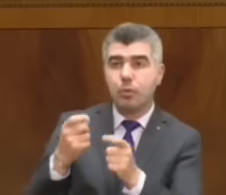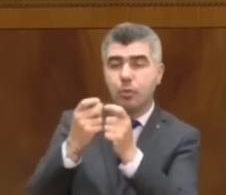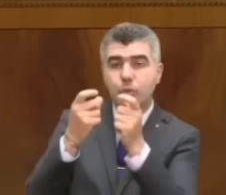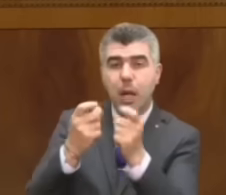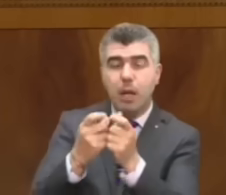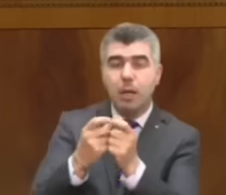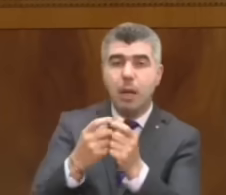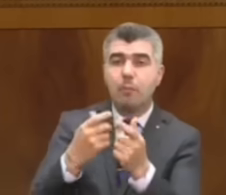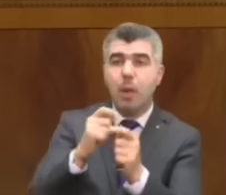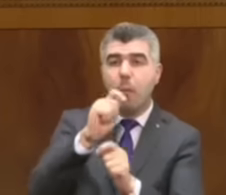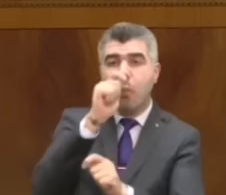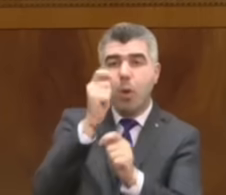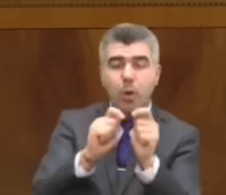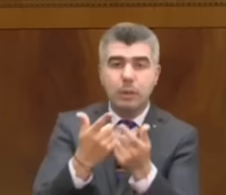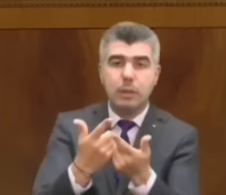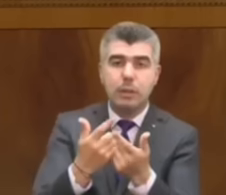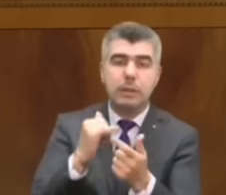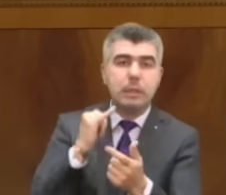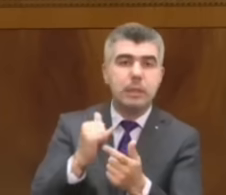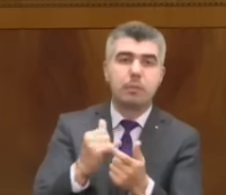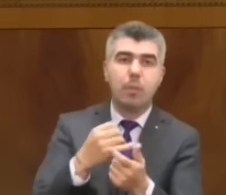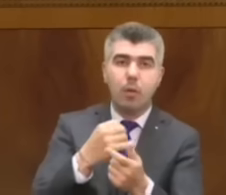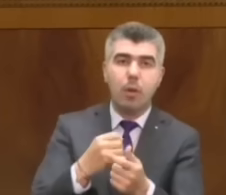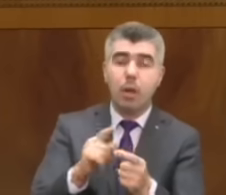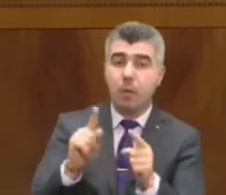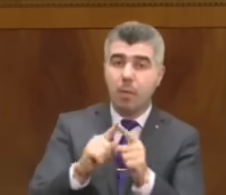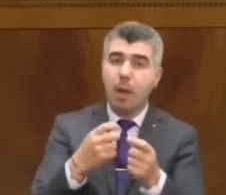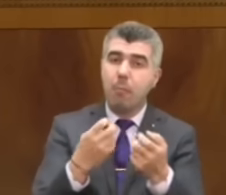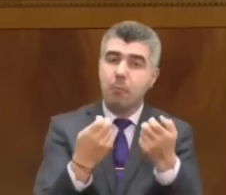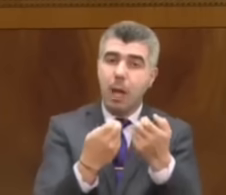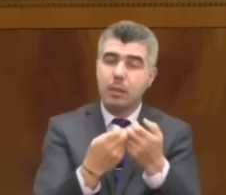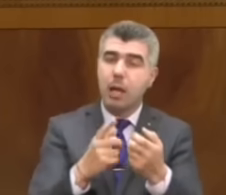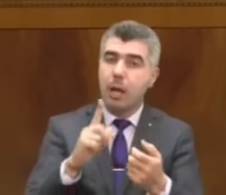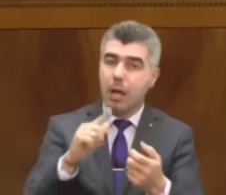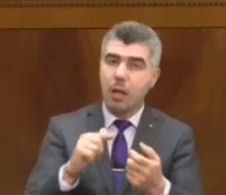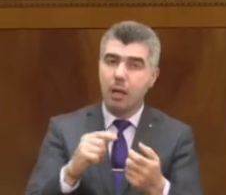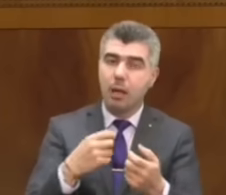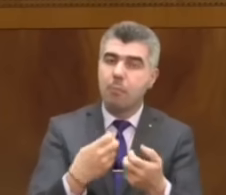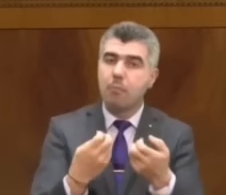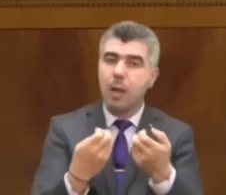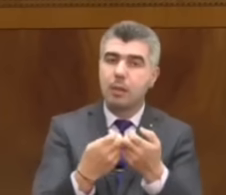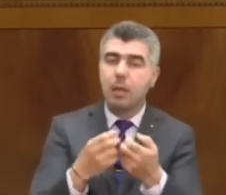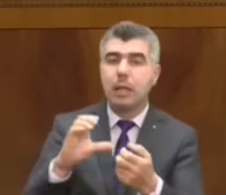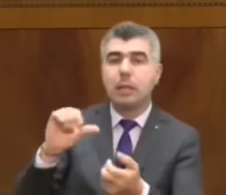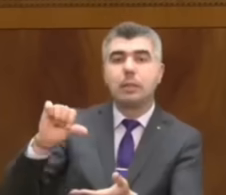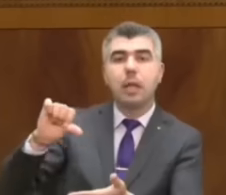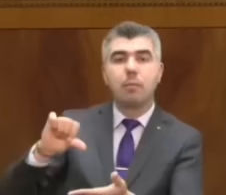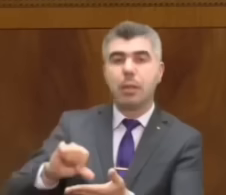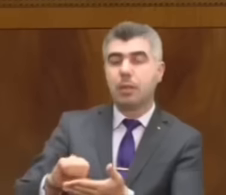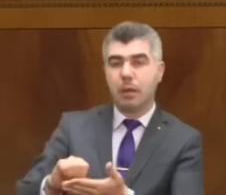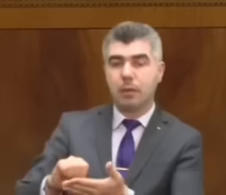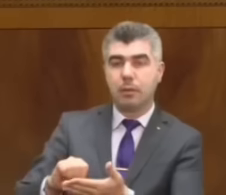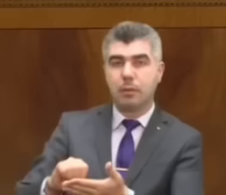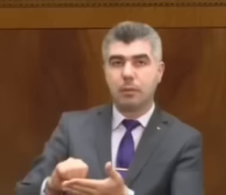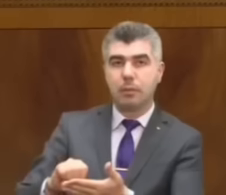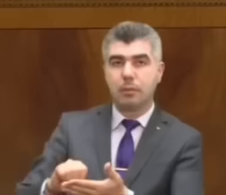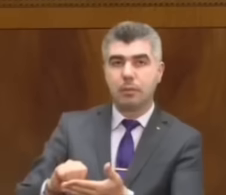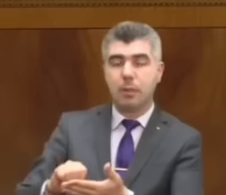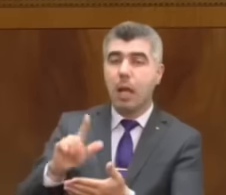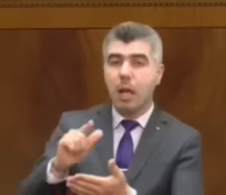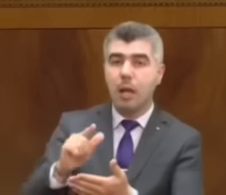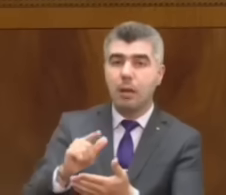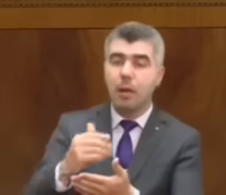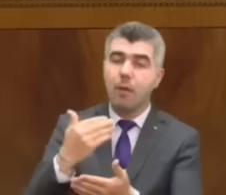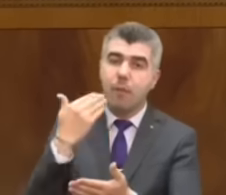المهندسين المعماريين كيتشكاو. ولا بغيتي نعطيك بعض الامثله، نعطيك نموذج الدار البيضاء وكبريات المدن، كاين فساد حقيقي